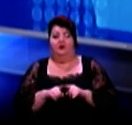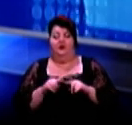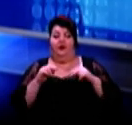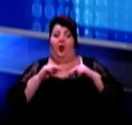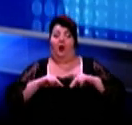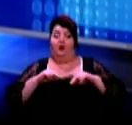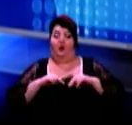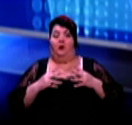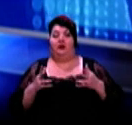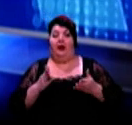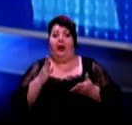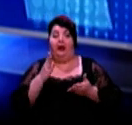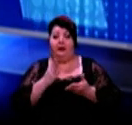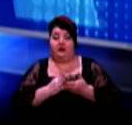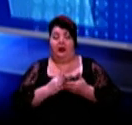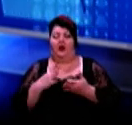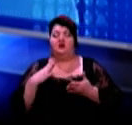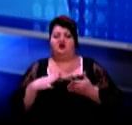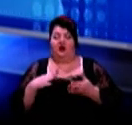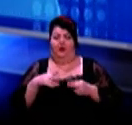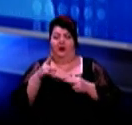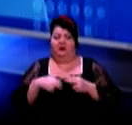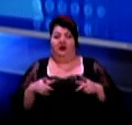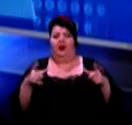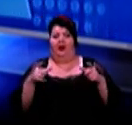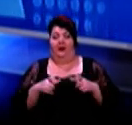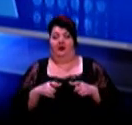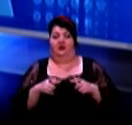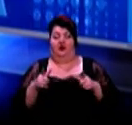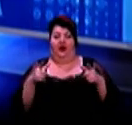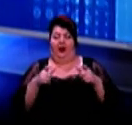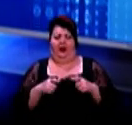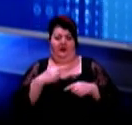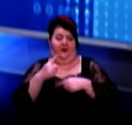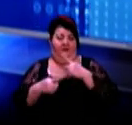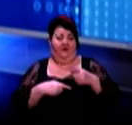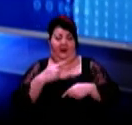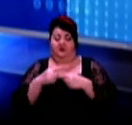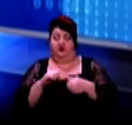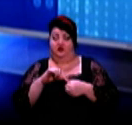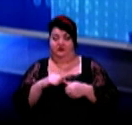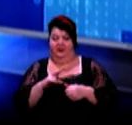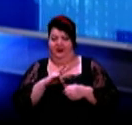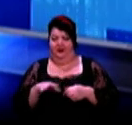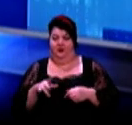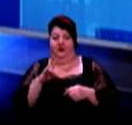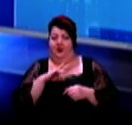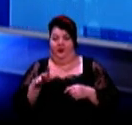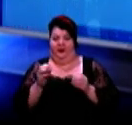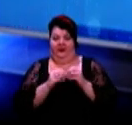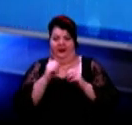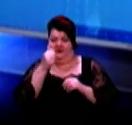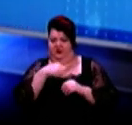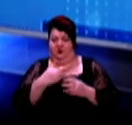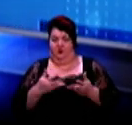робота, яка б вона не була, чекаємо закінчення карантину, не може бути вічністю, не може бути, надіємося, він не буде десятиліттям.